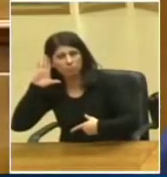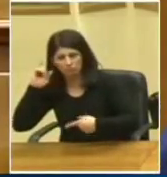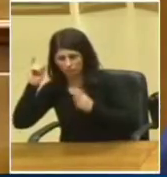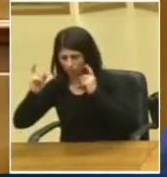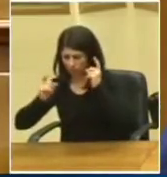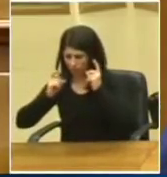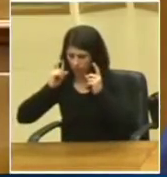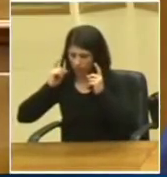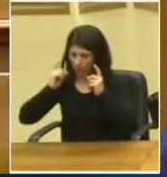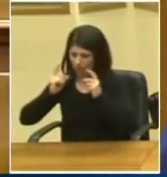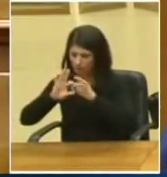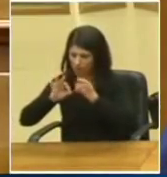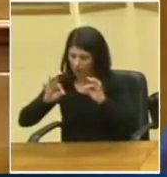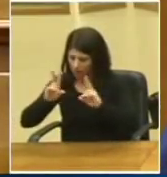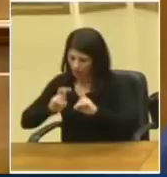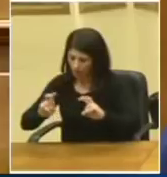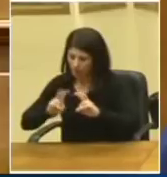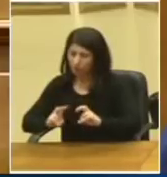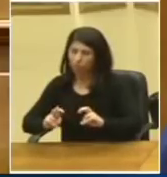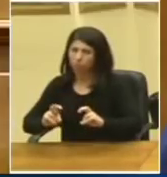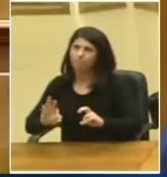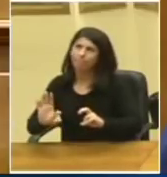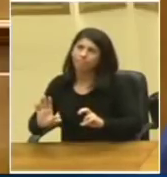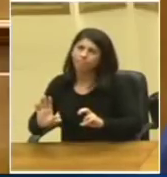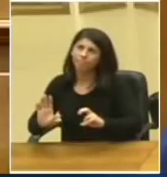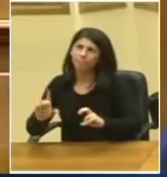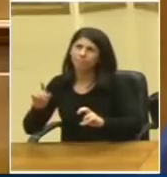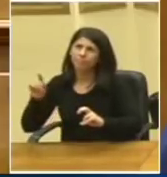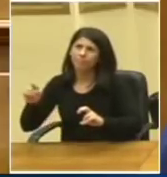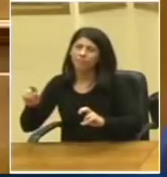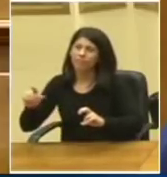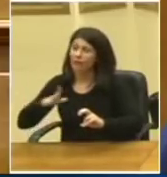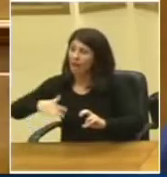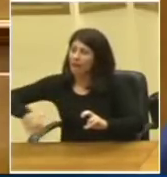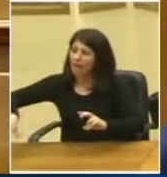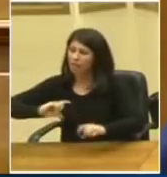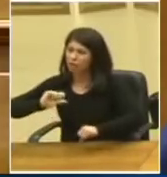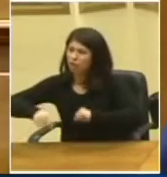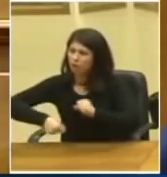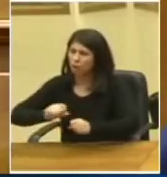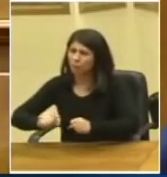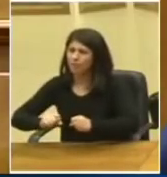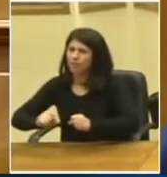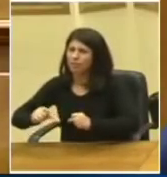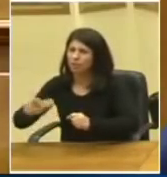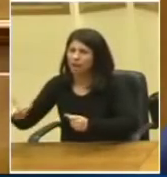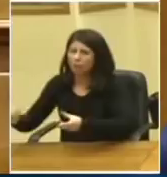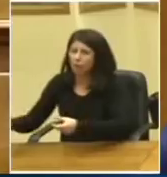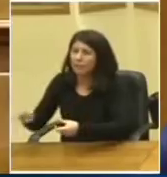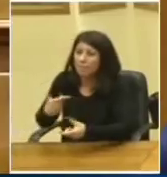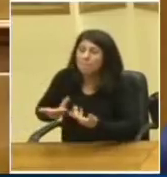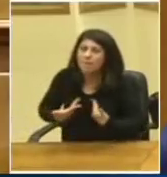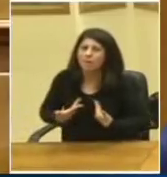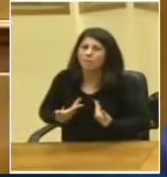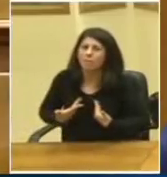αναλύσουμε, αν θέλετε, την ηχό των λαϊκών κινητοποιήσεων εκείνης της περίοδου, που